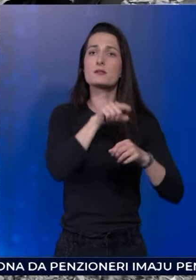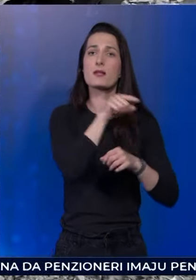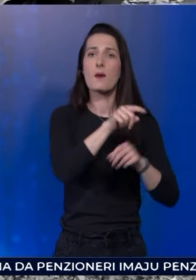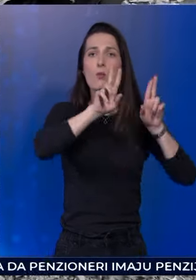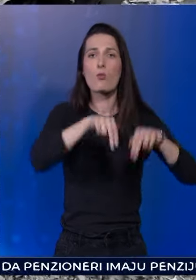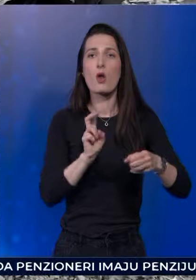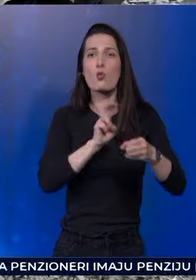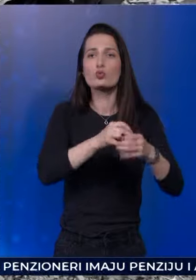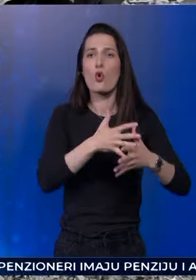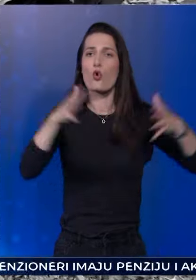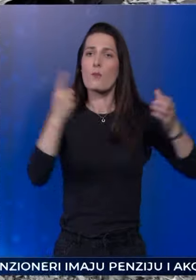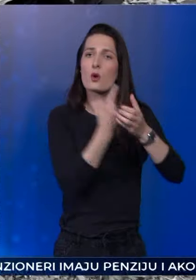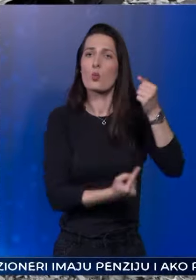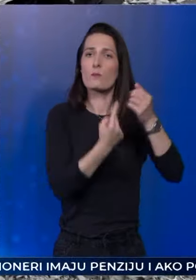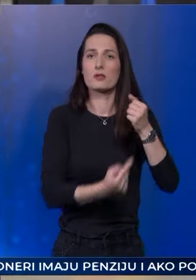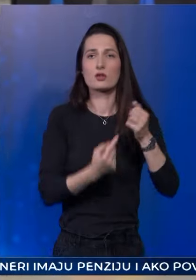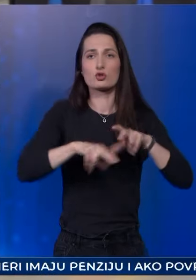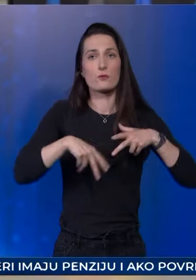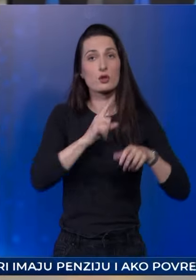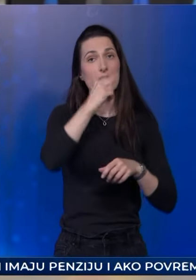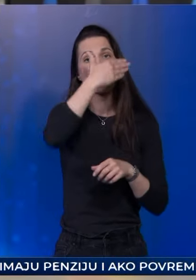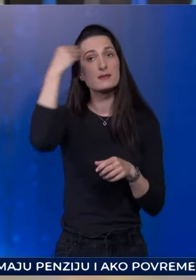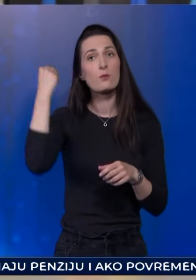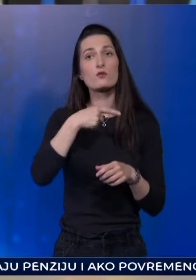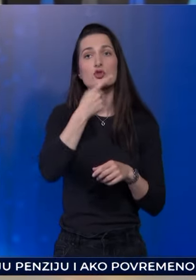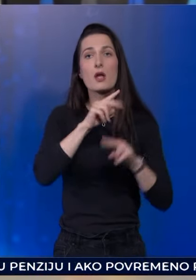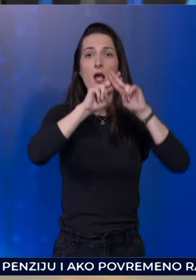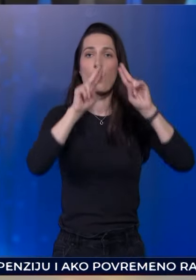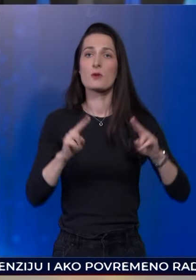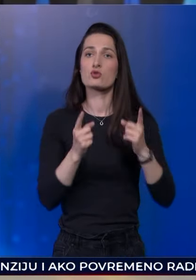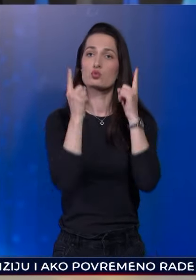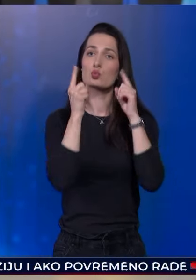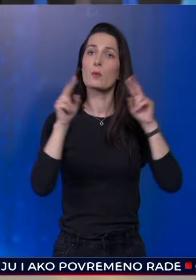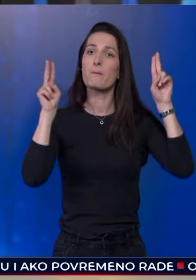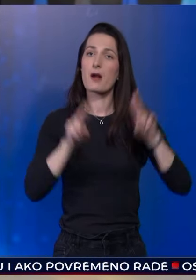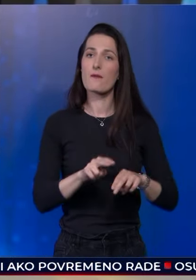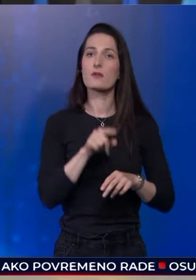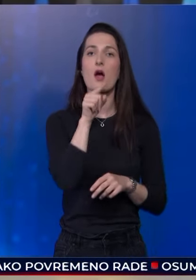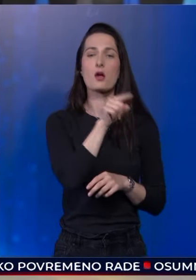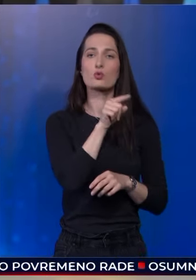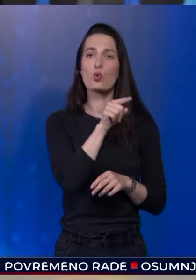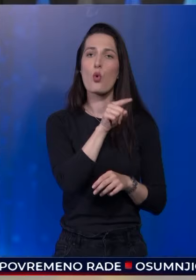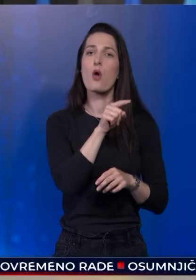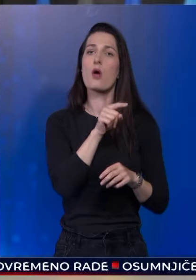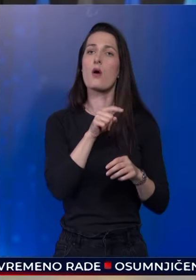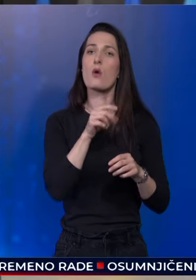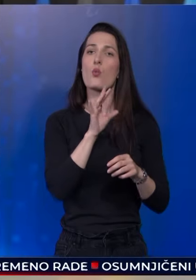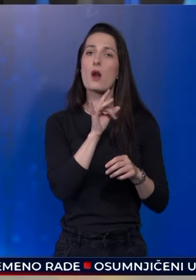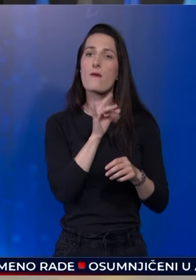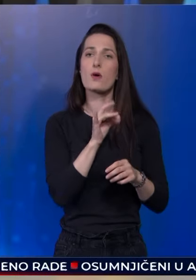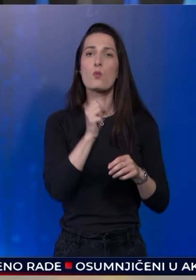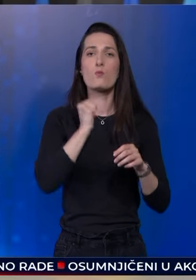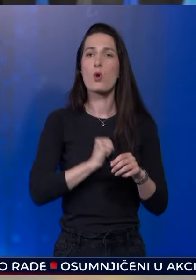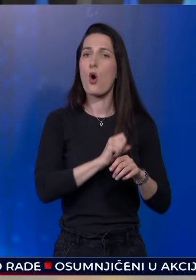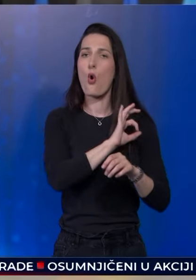života. Ne zaboravite što je rekao Međunarodni sud pravde, a to je da operacija u Rafahu mora odmah da se završi,